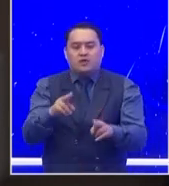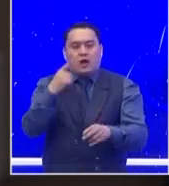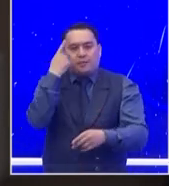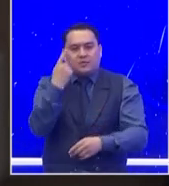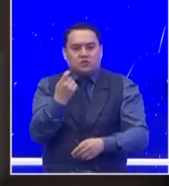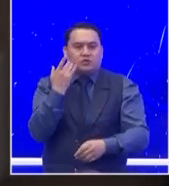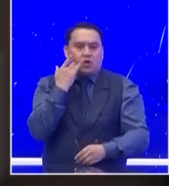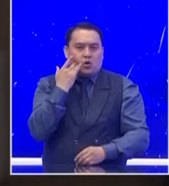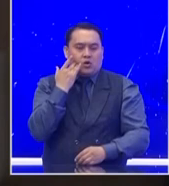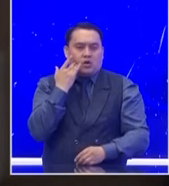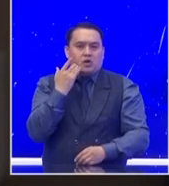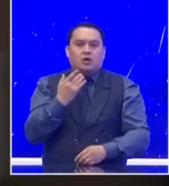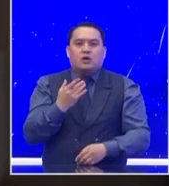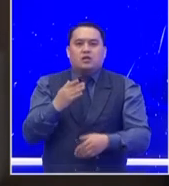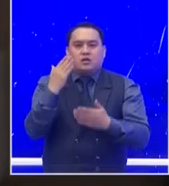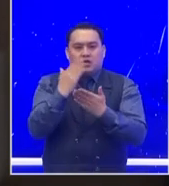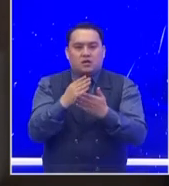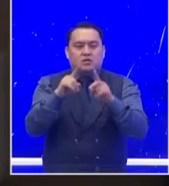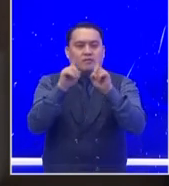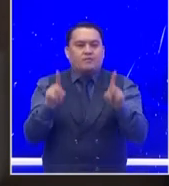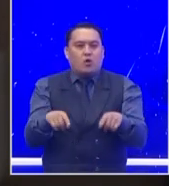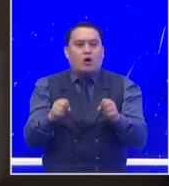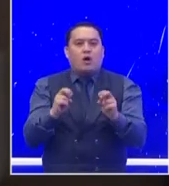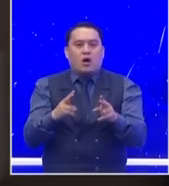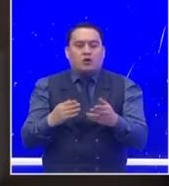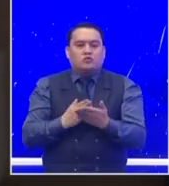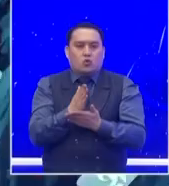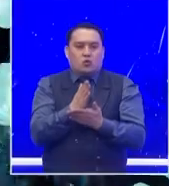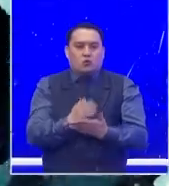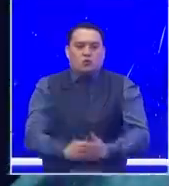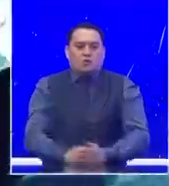пожарной безопасности. На стенах имеется план выхода и карта школы.